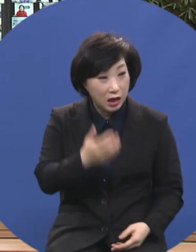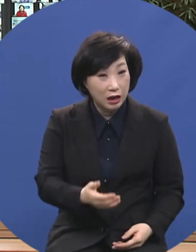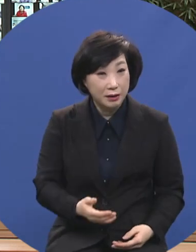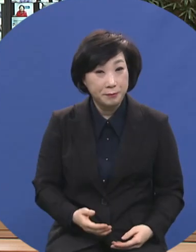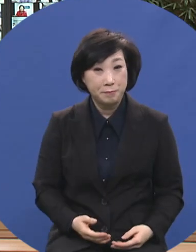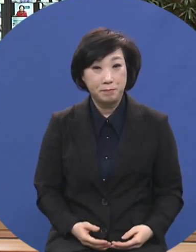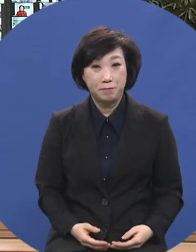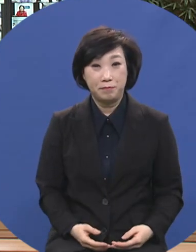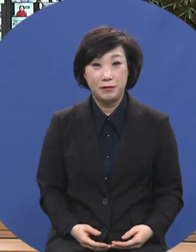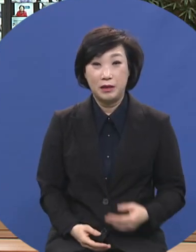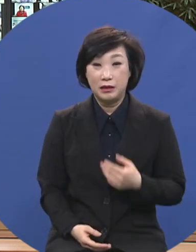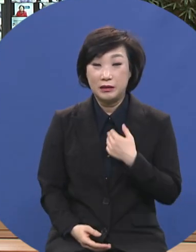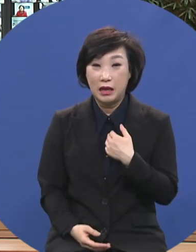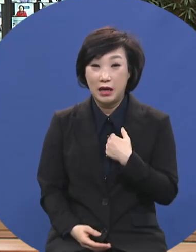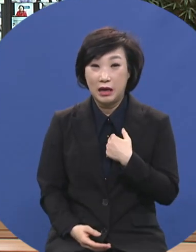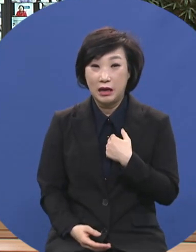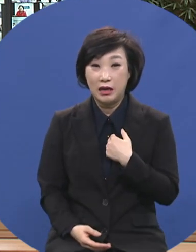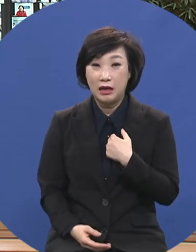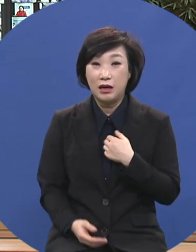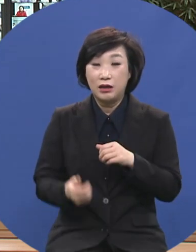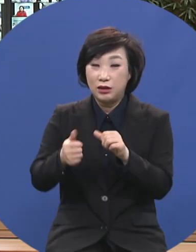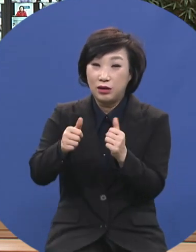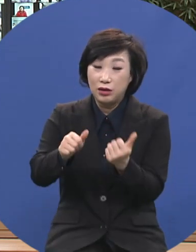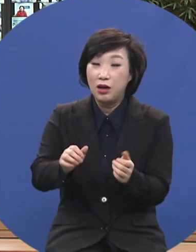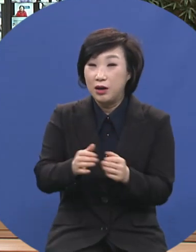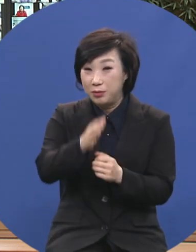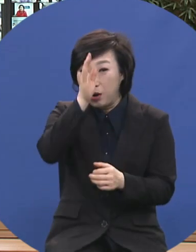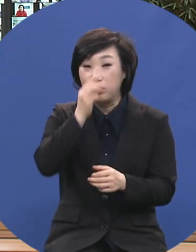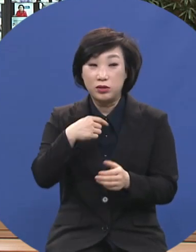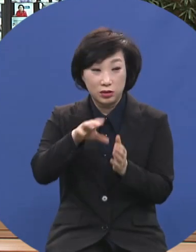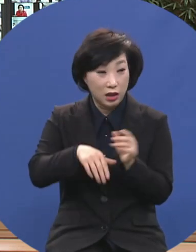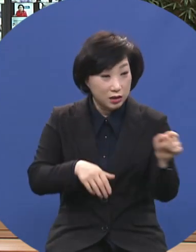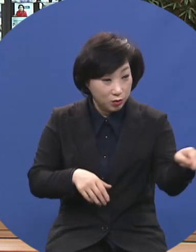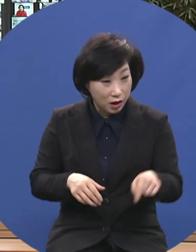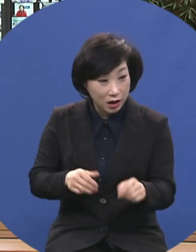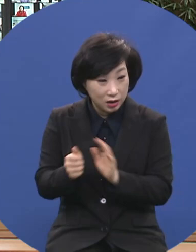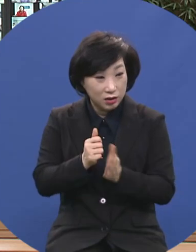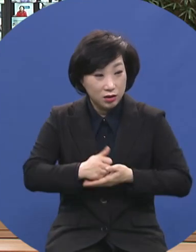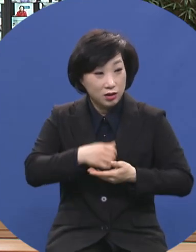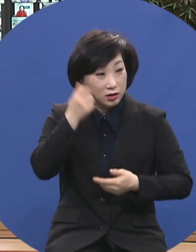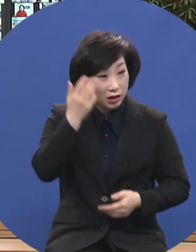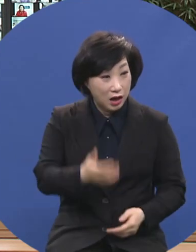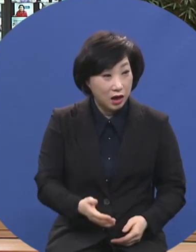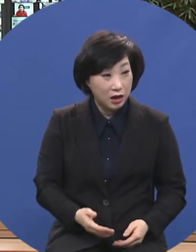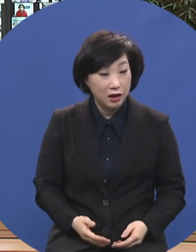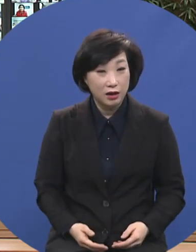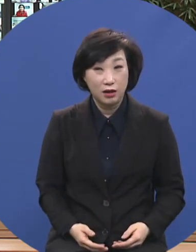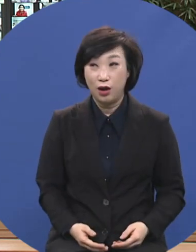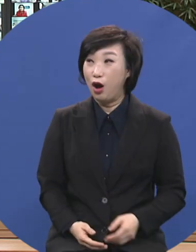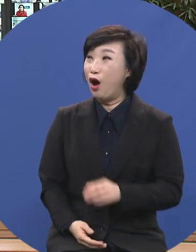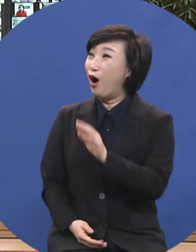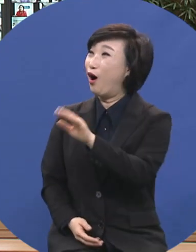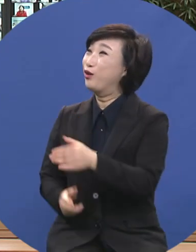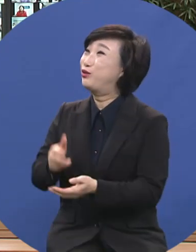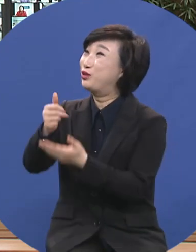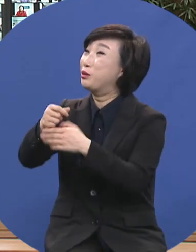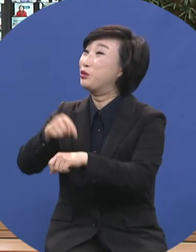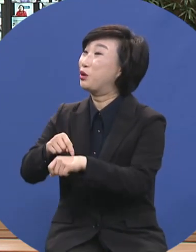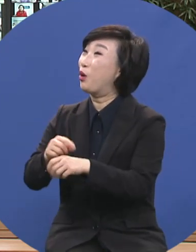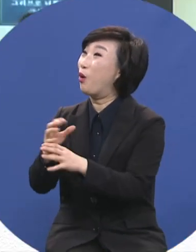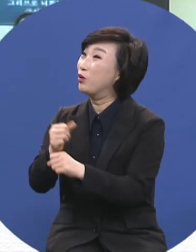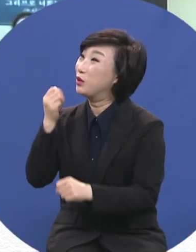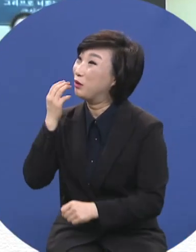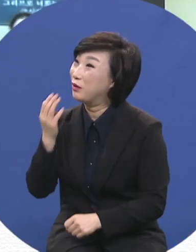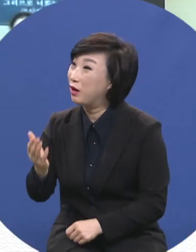했느냐? 내가 죽게 된 병 들었을 때 네가 쳐다나 봤느냐? 주님 언제